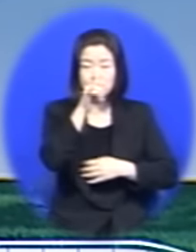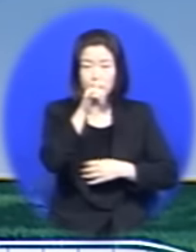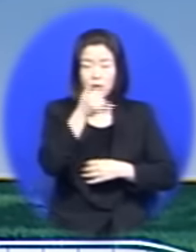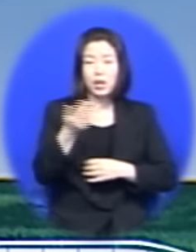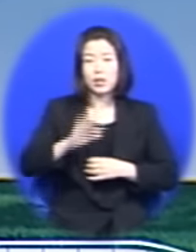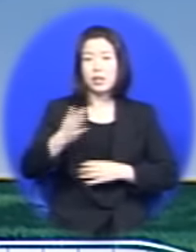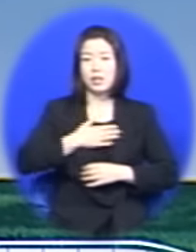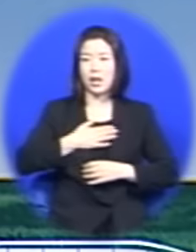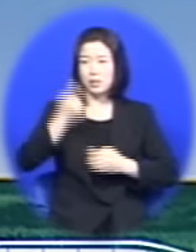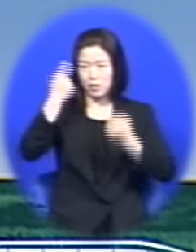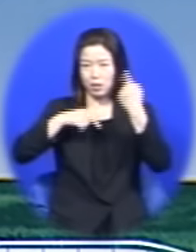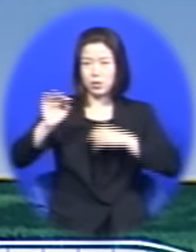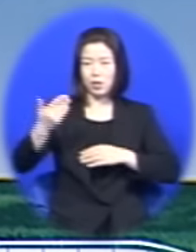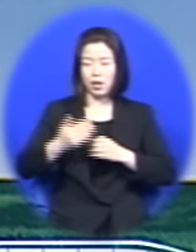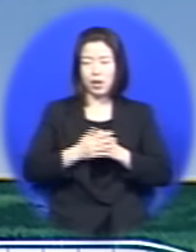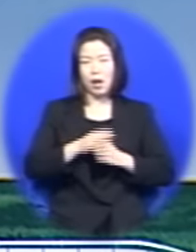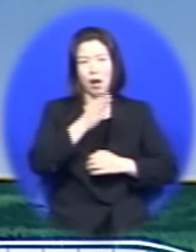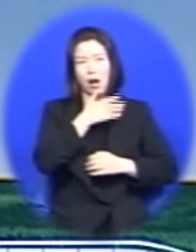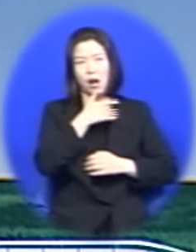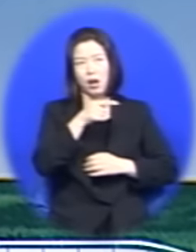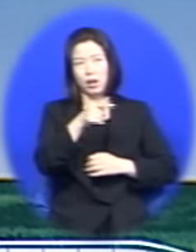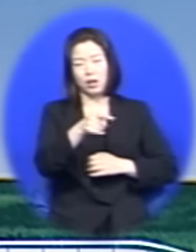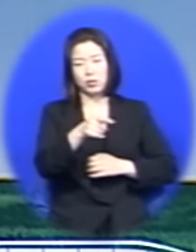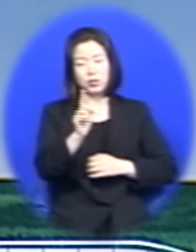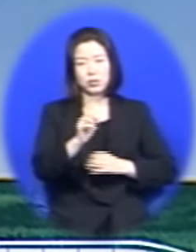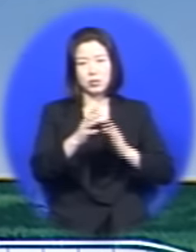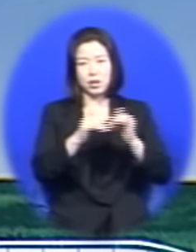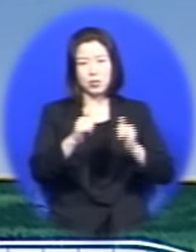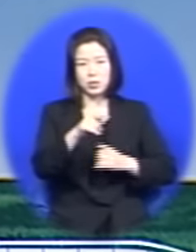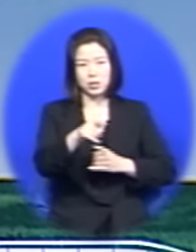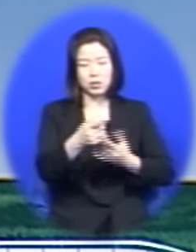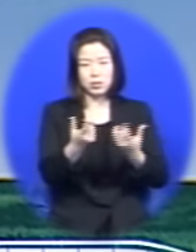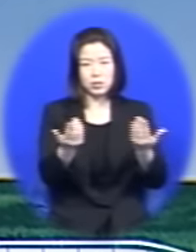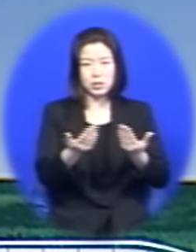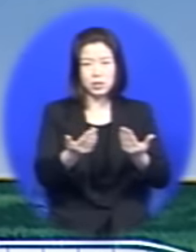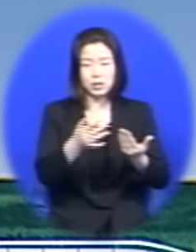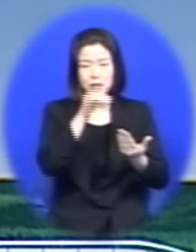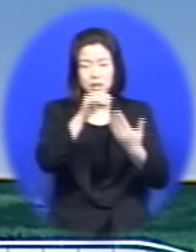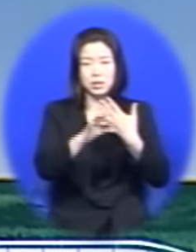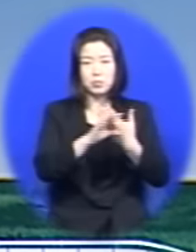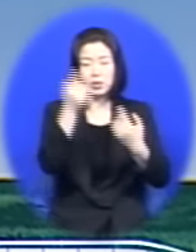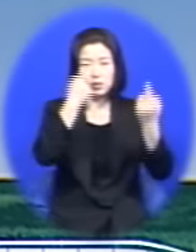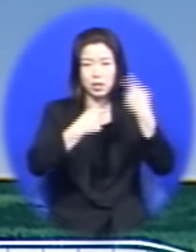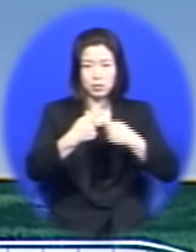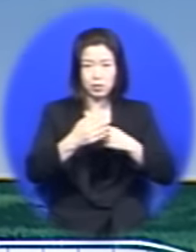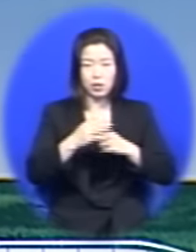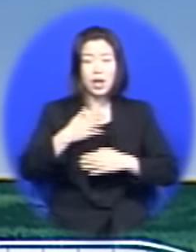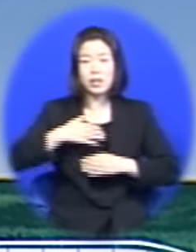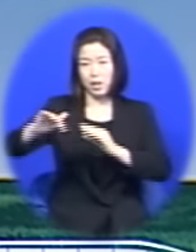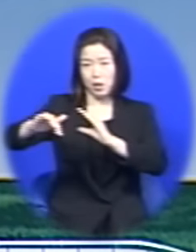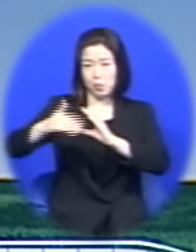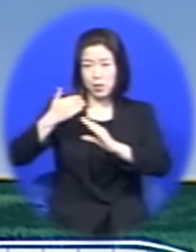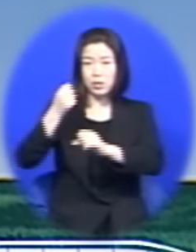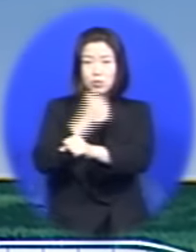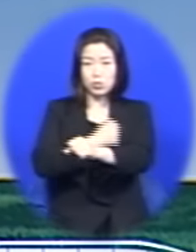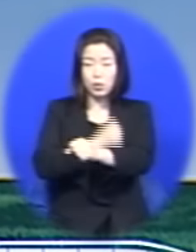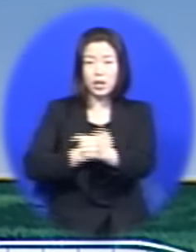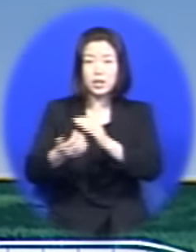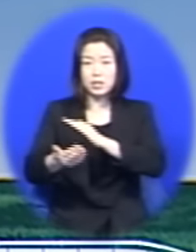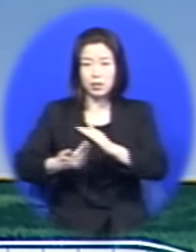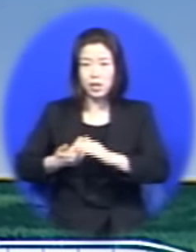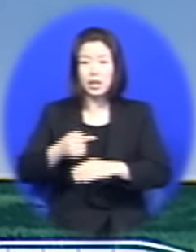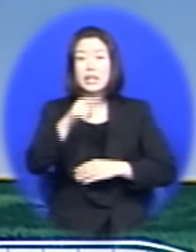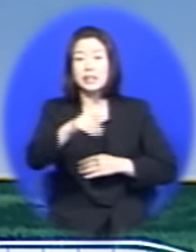아, 어떤 사람은 이런 일이 있으면 상처를 받겠구나. 저한테 매일 쓰는 수고를 하기 전에 그냥